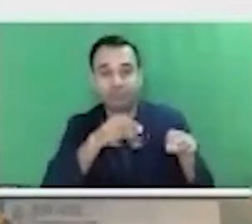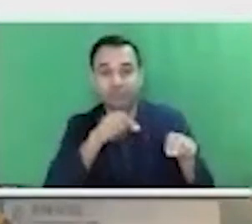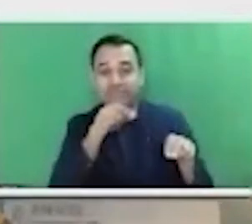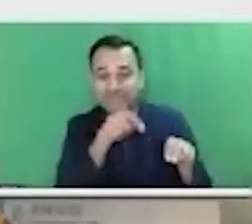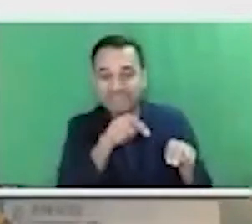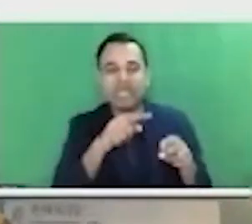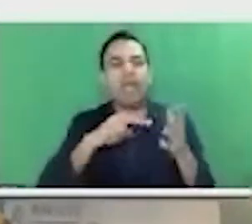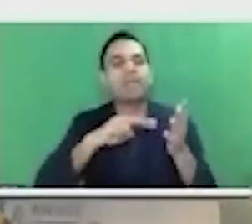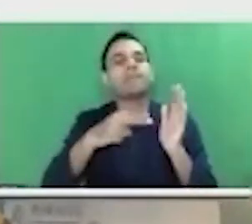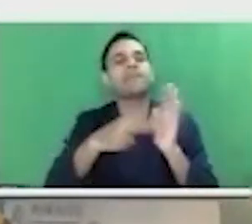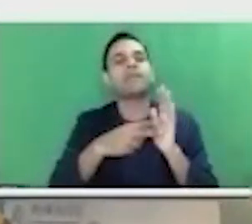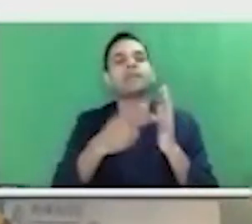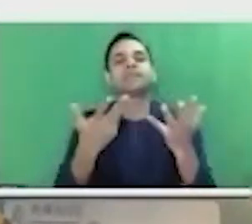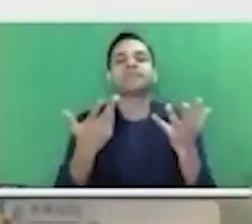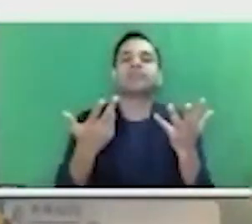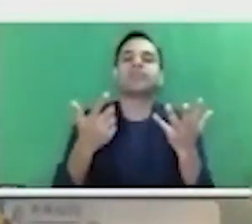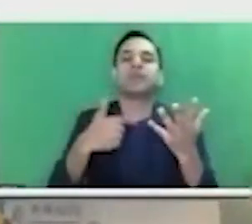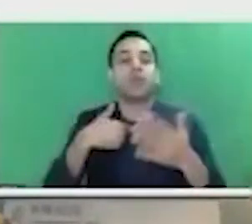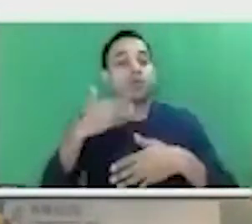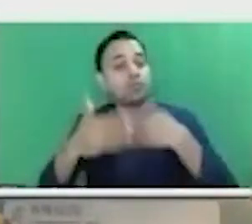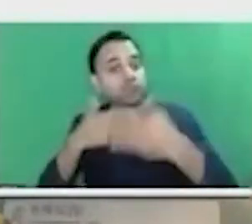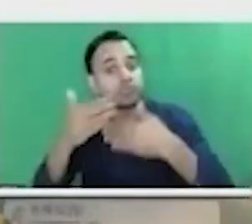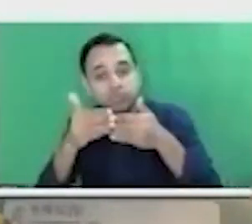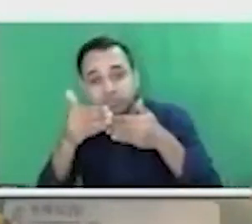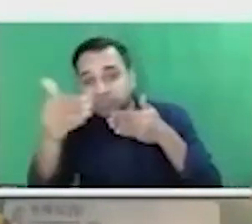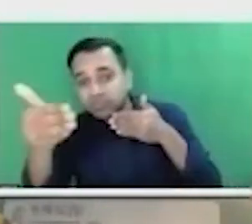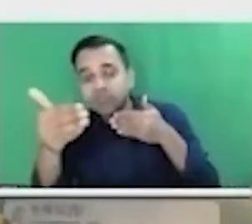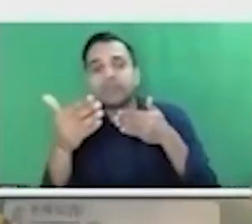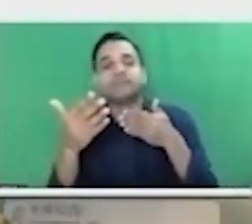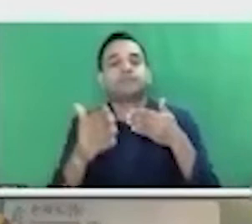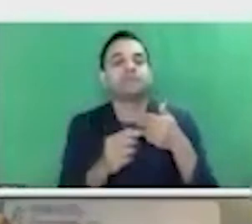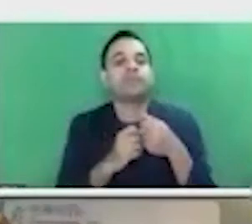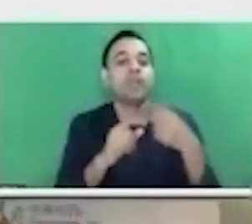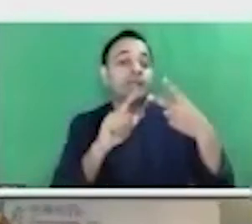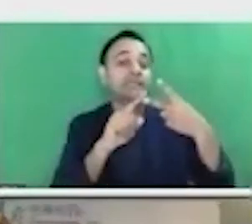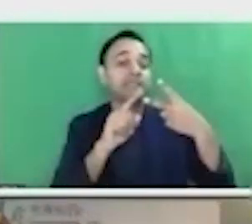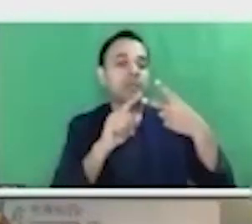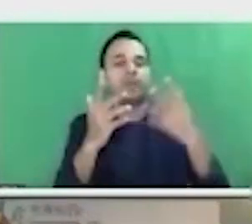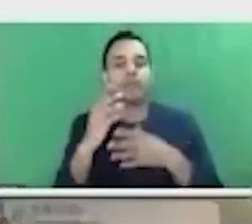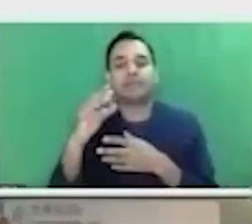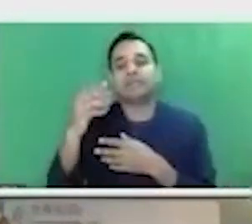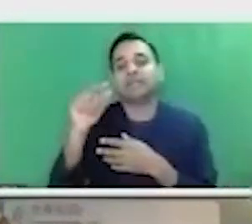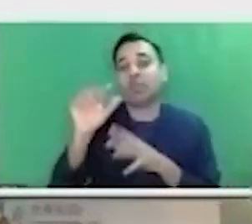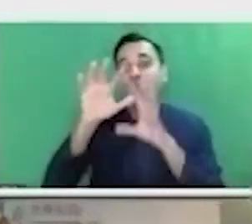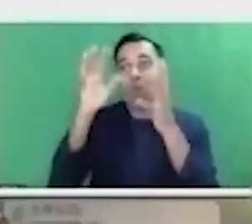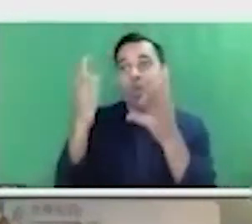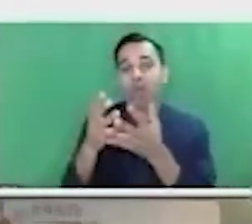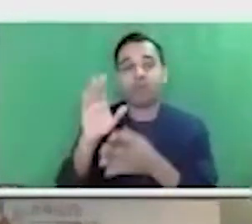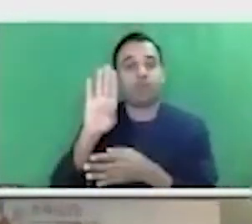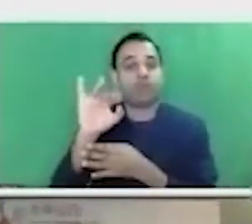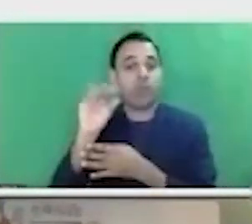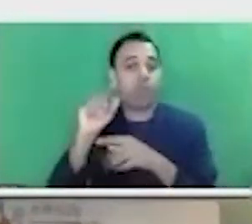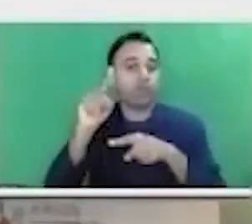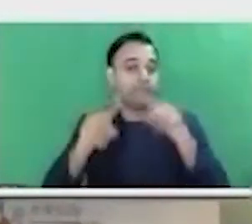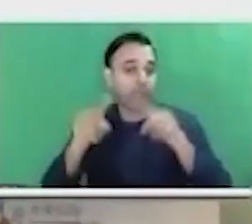النقطة الثانية بالنسبة لهذا الإطار GPDF يجب أن نكون حذرين